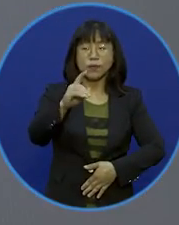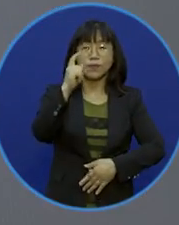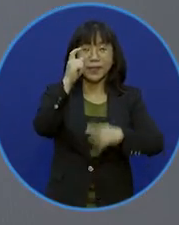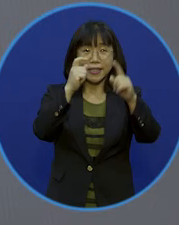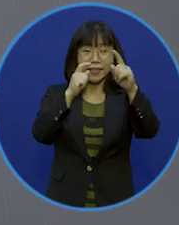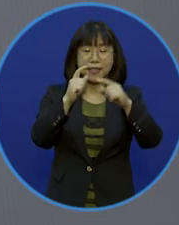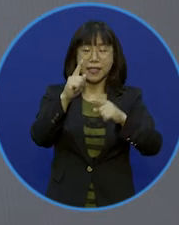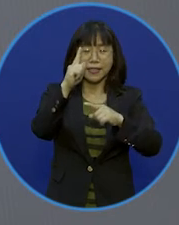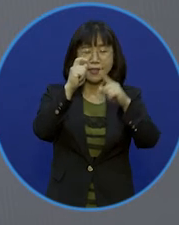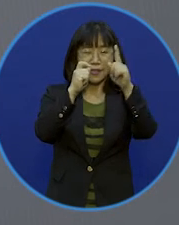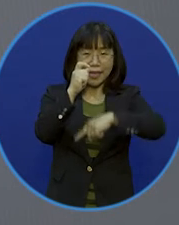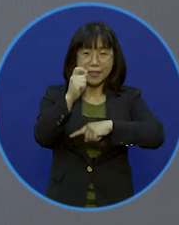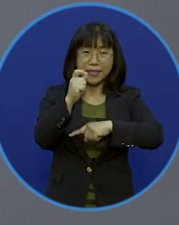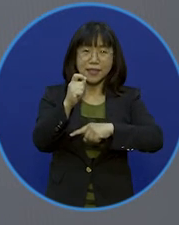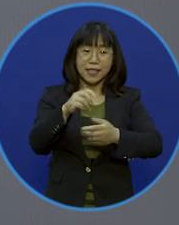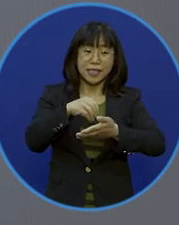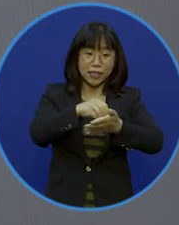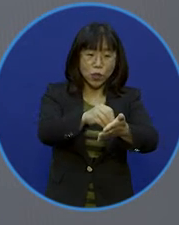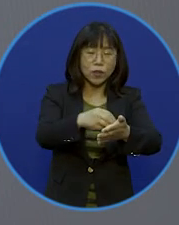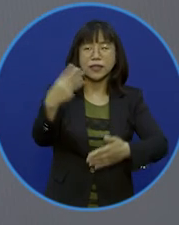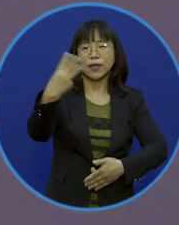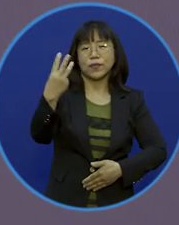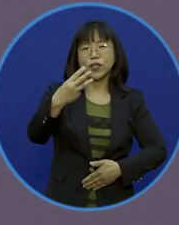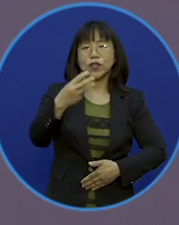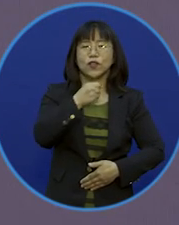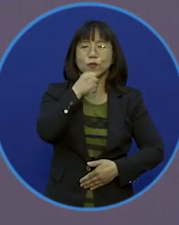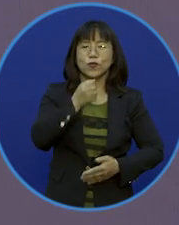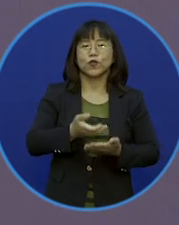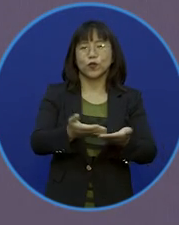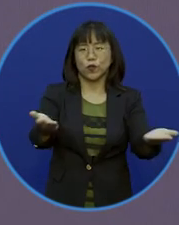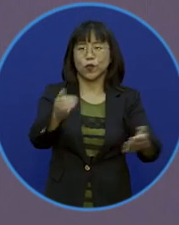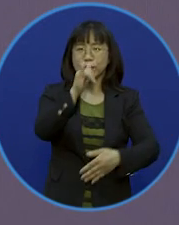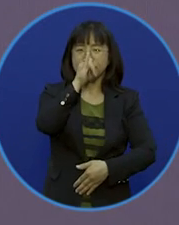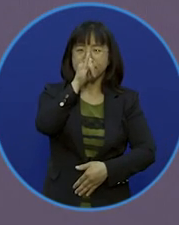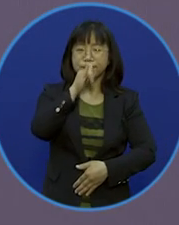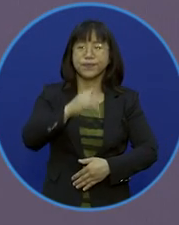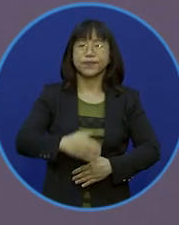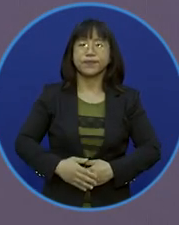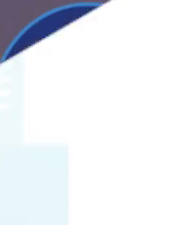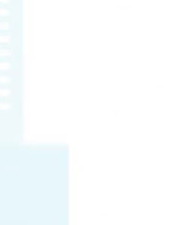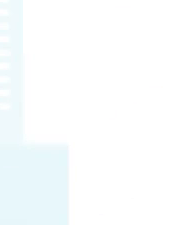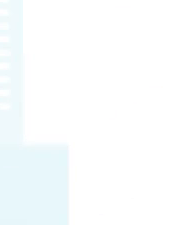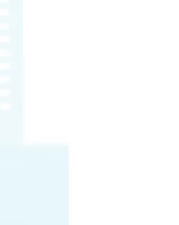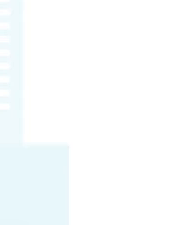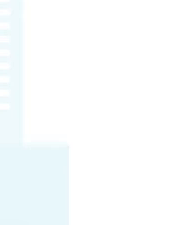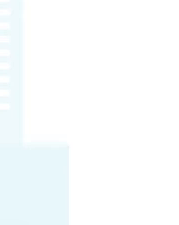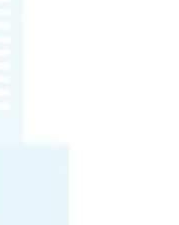가입 후 최초 사진 등록 시 3,000포인트를 추가로 지급하고 있습니다.